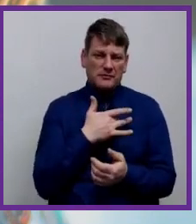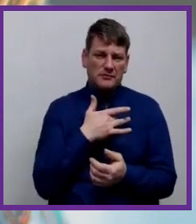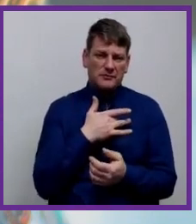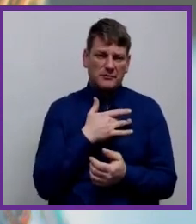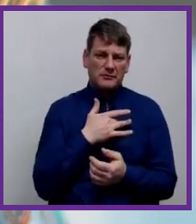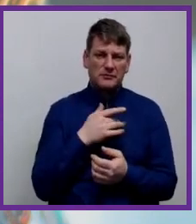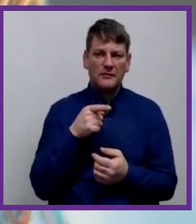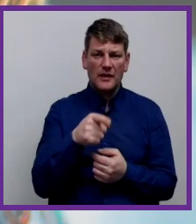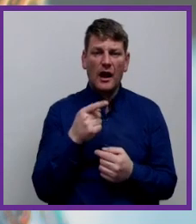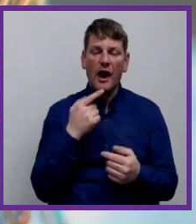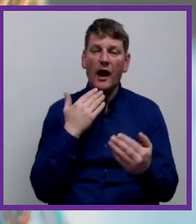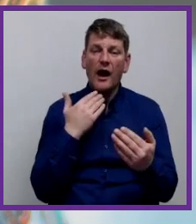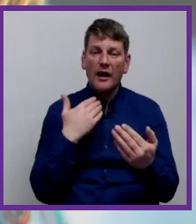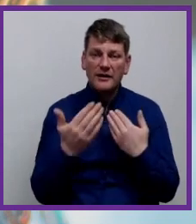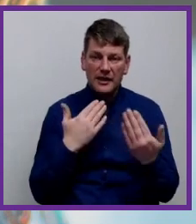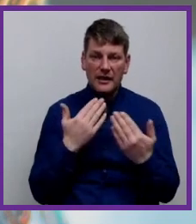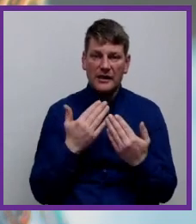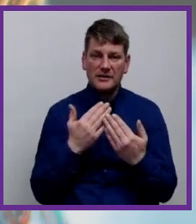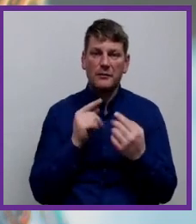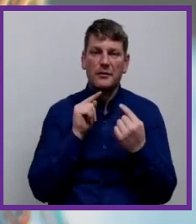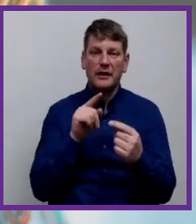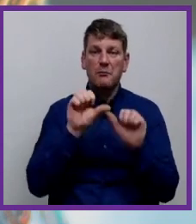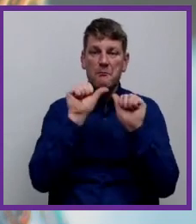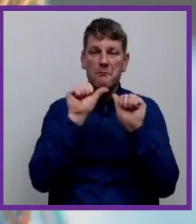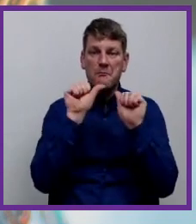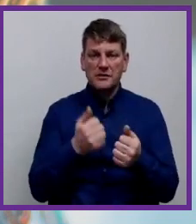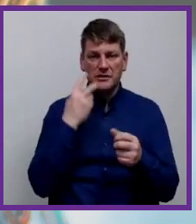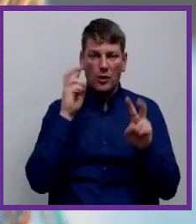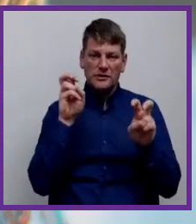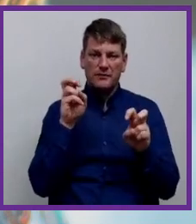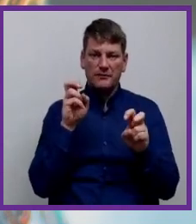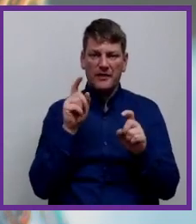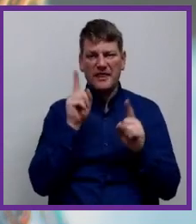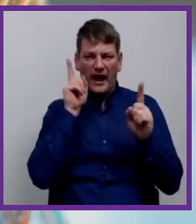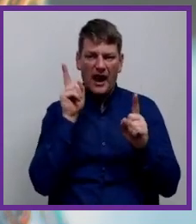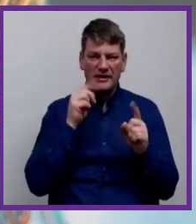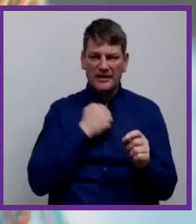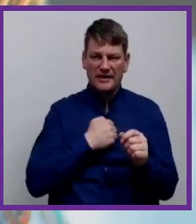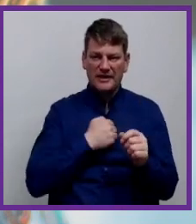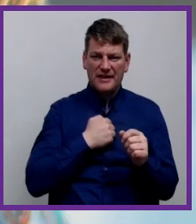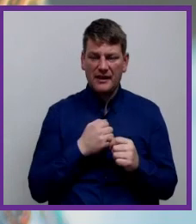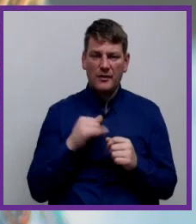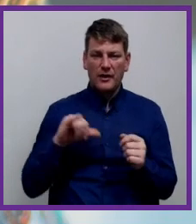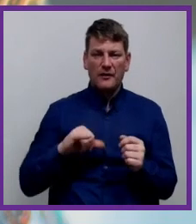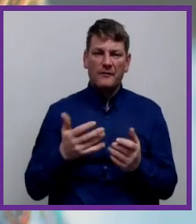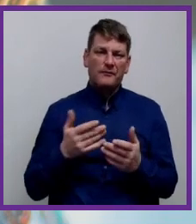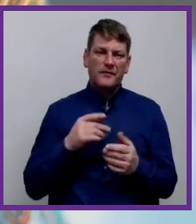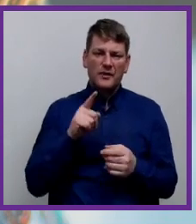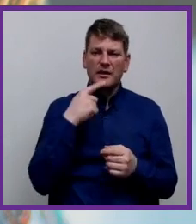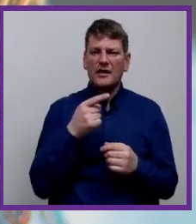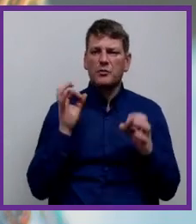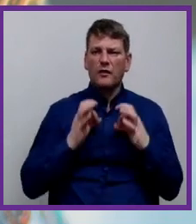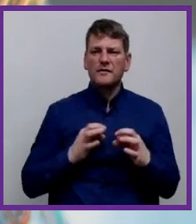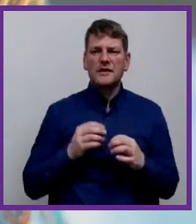tā attieksme pret mākslas saucamajiem, nezinu, negantniekiem. Man liekas, ļoti daudz, ko teica profesors Zariņš,